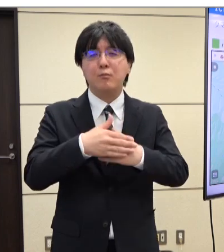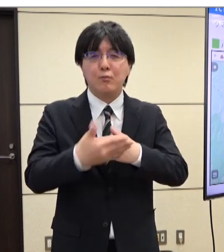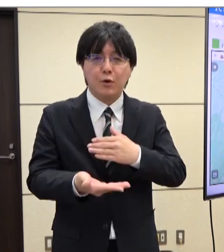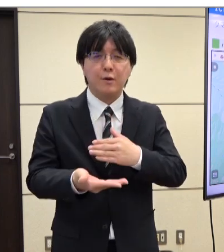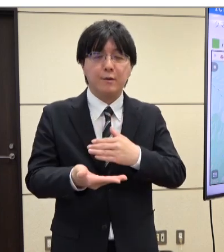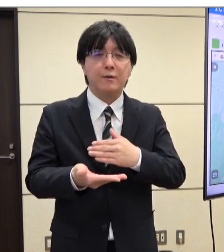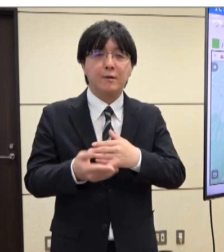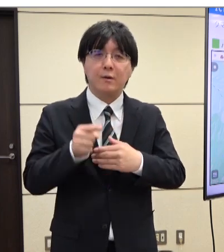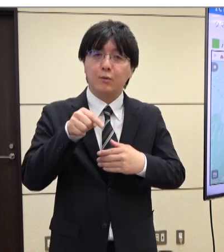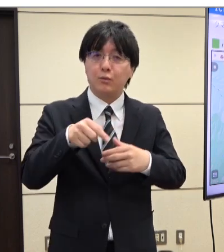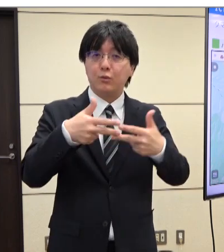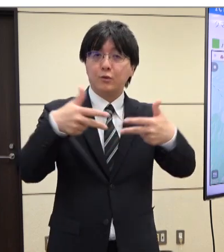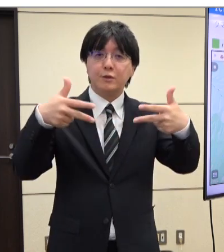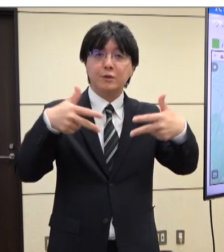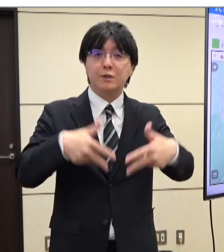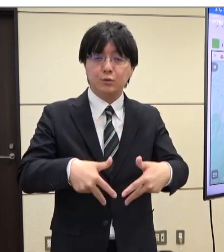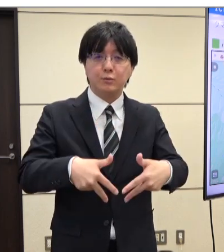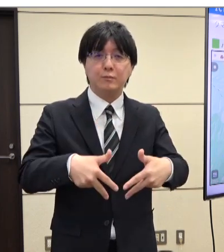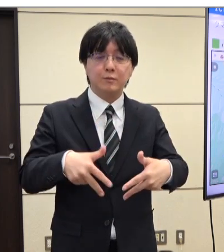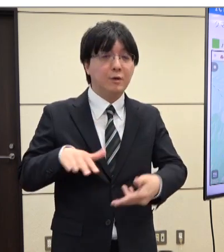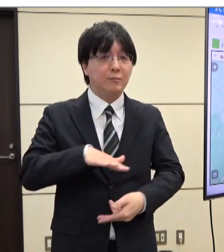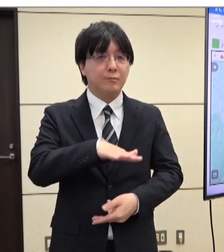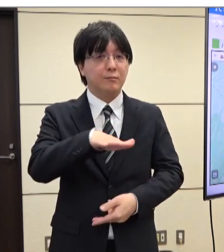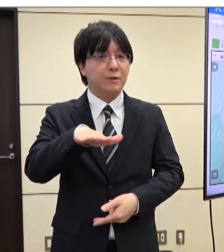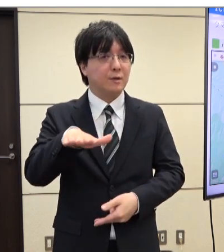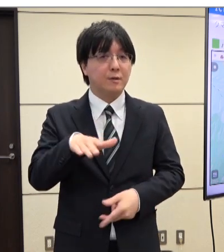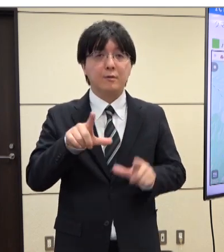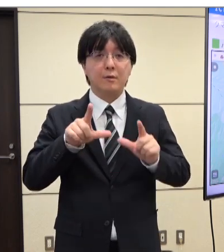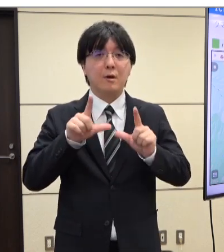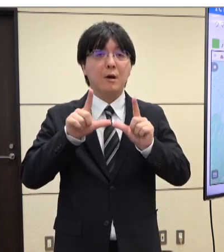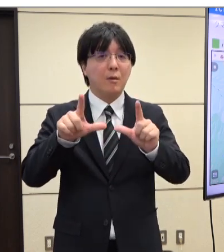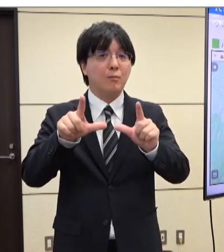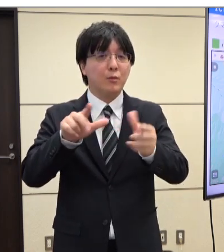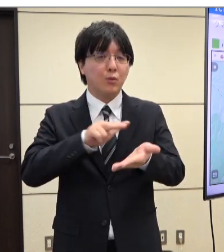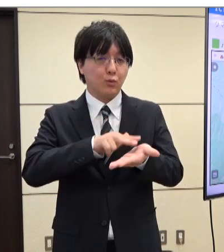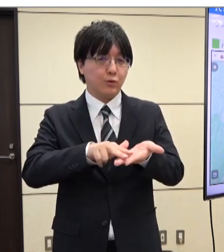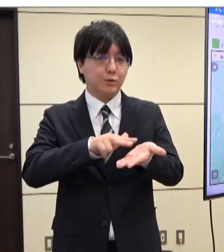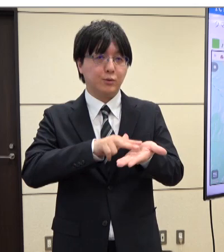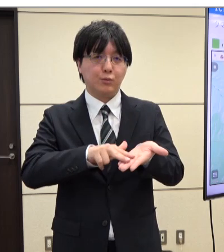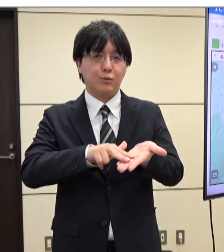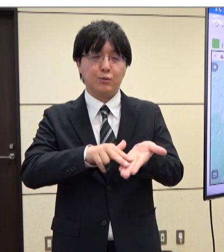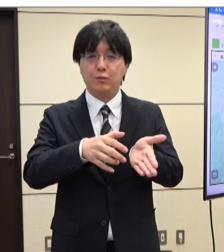仕組みはですね、皆さんの発表資料にあると思うんですけど、